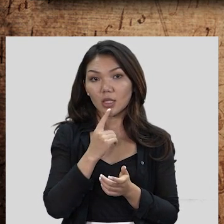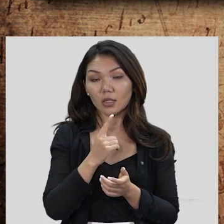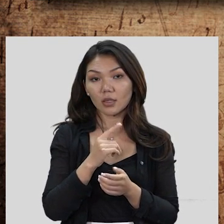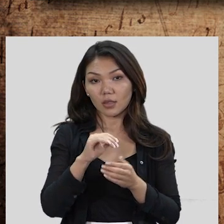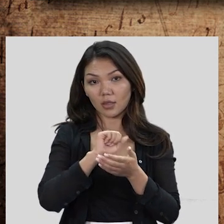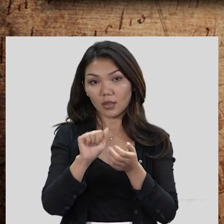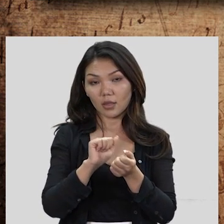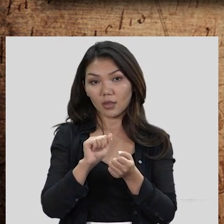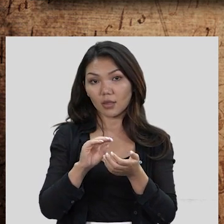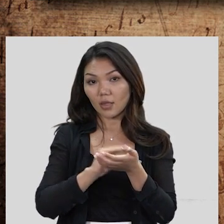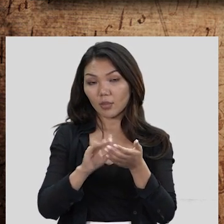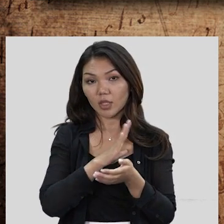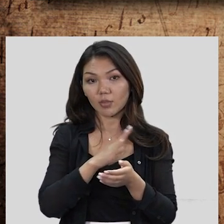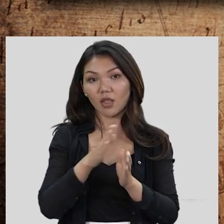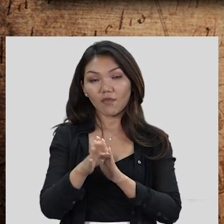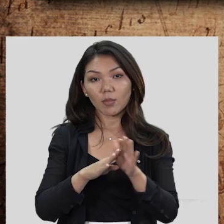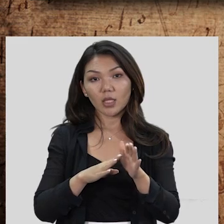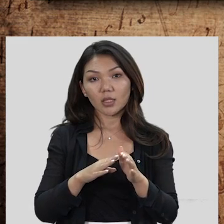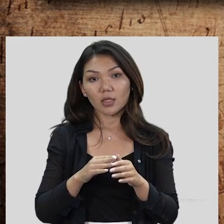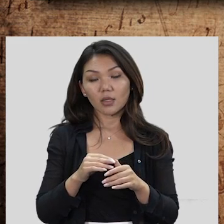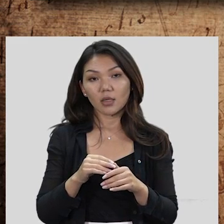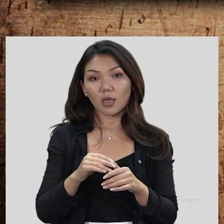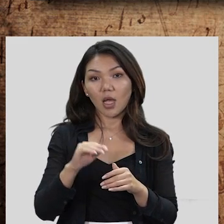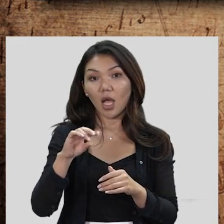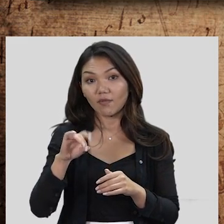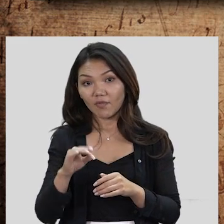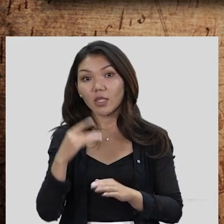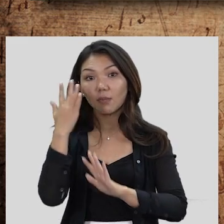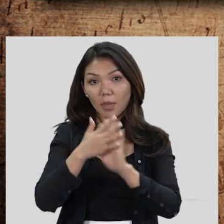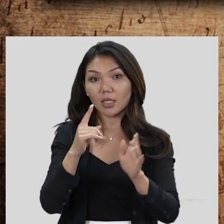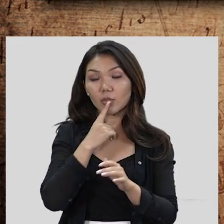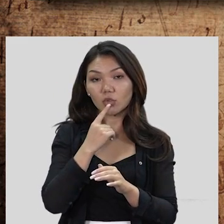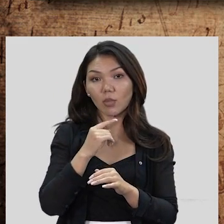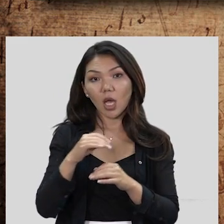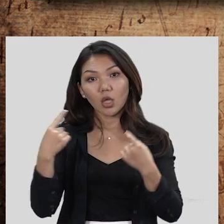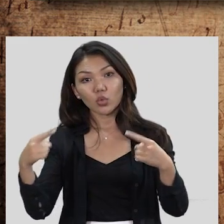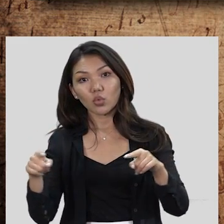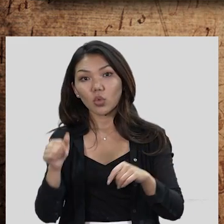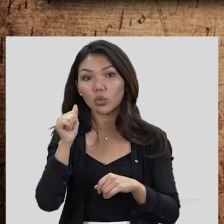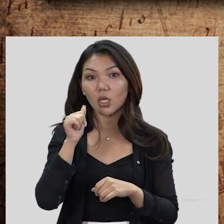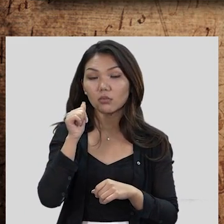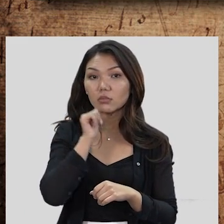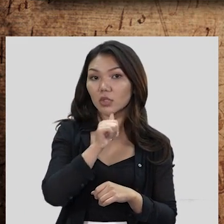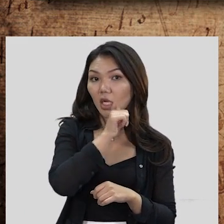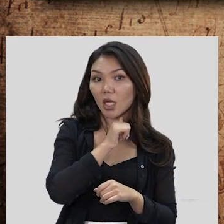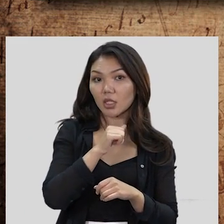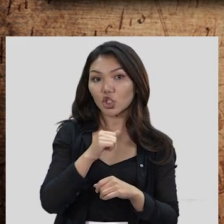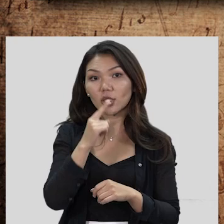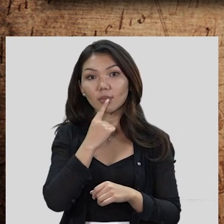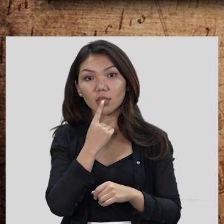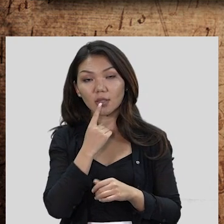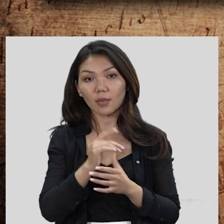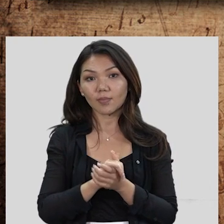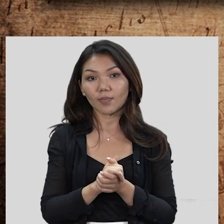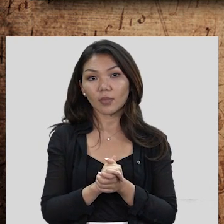местным алфавитным письмо тематическим другой загадочно для тогдашней науки иероглифами прочтение розеткой